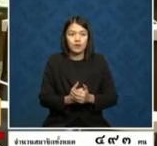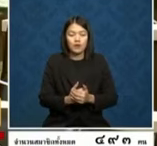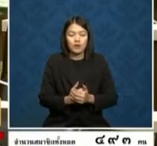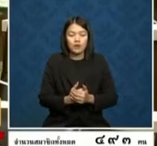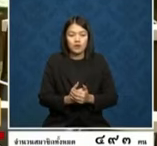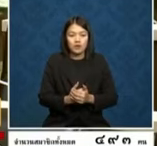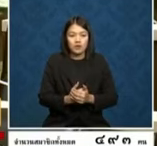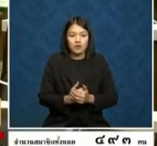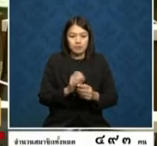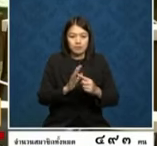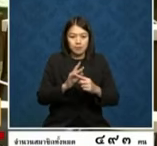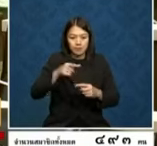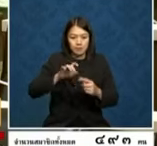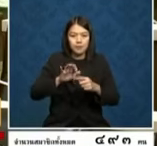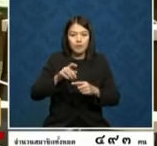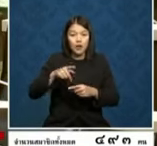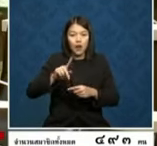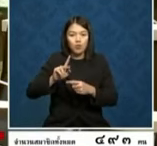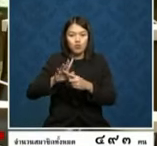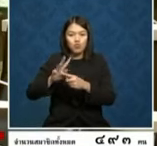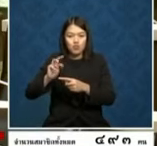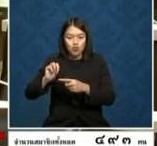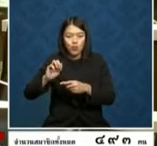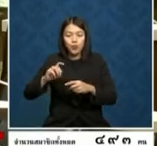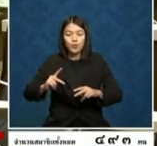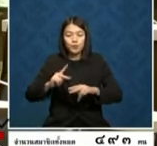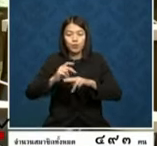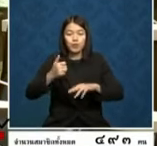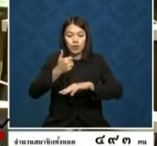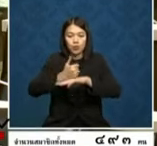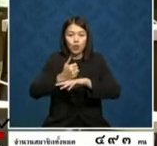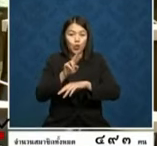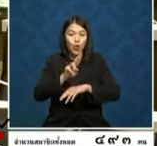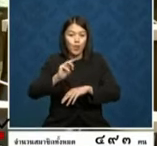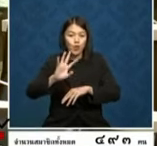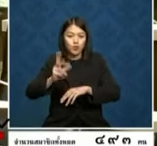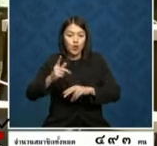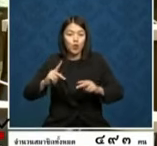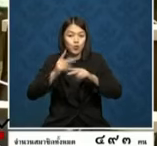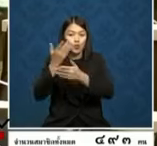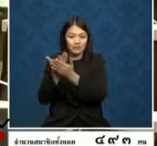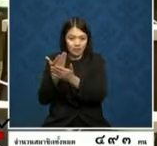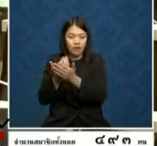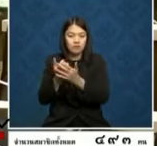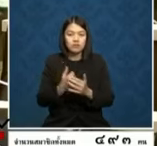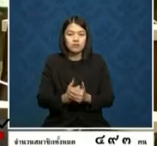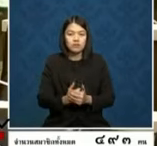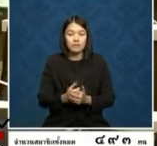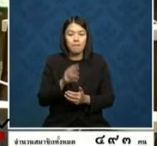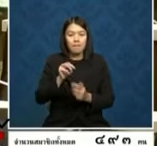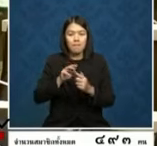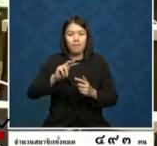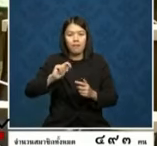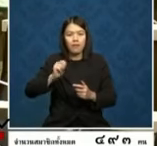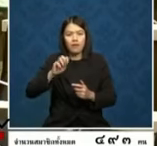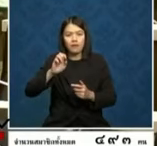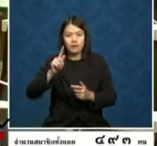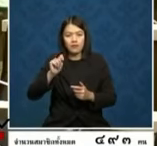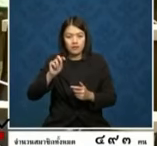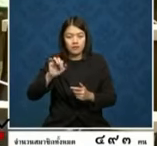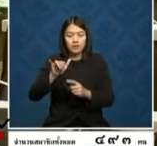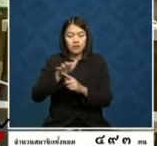ภูมิโรจนสกุลเป็นรัฐมนตรีช่วยว่าการกระทรวงการคลังนายมานิชเสงี่ยมพงษ์